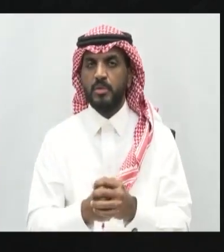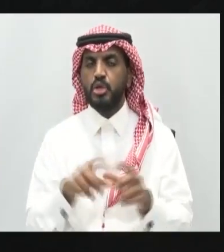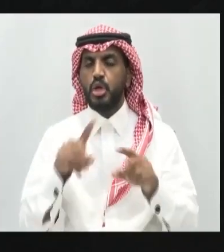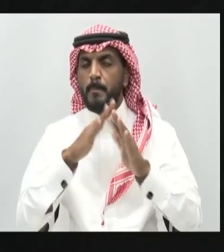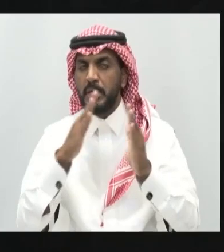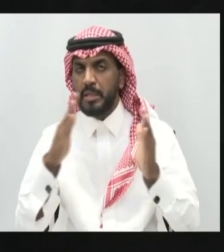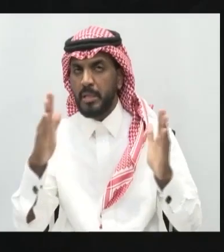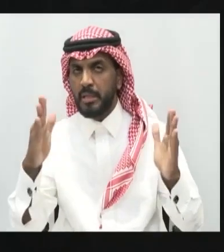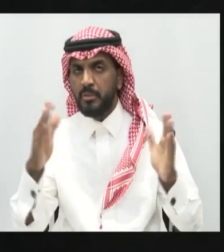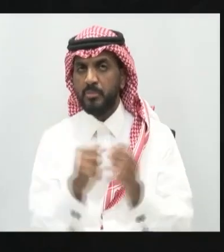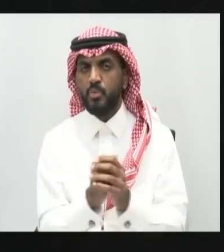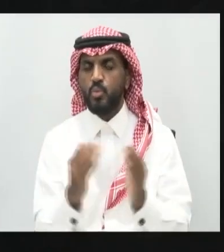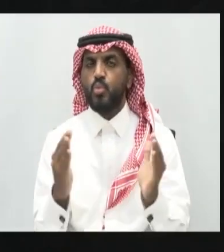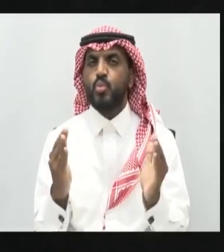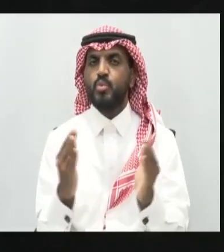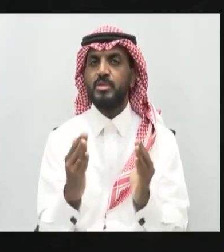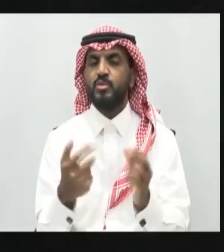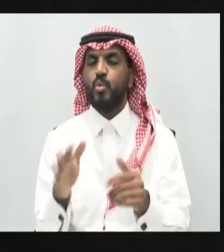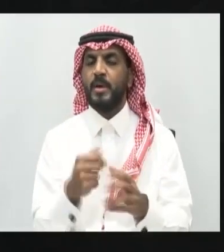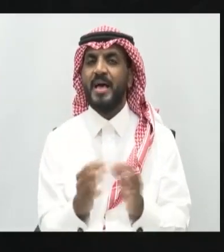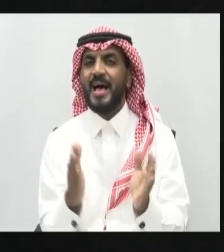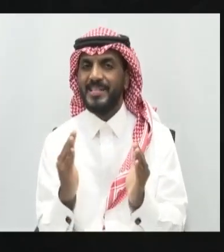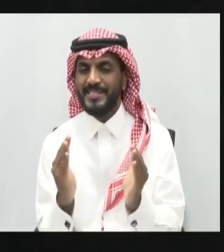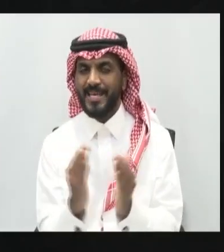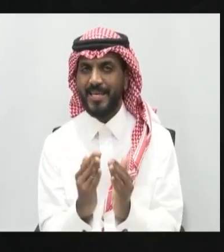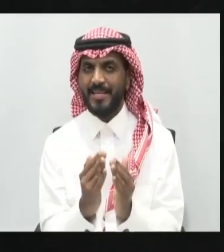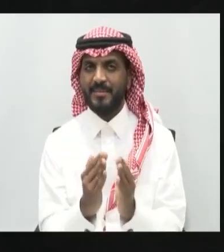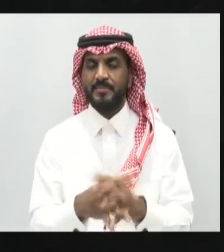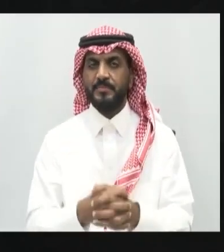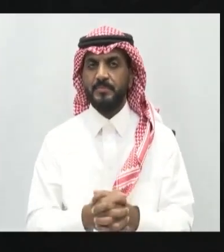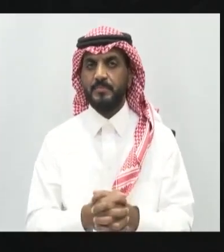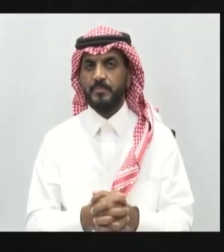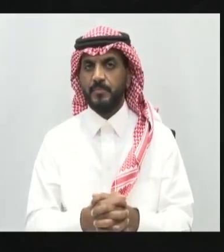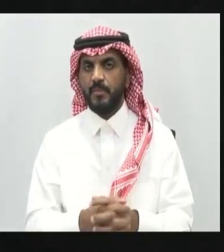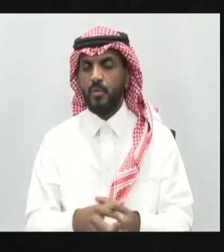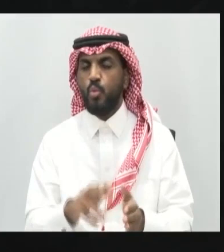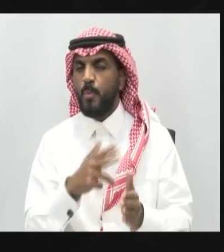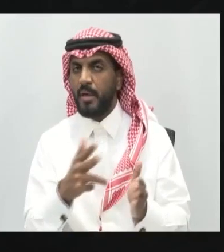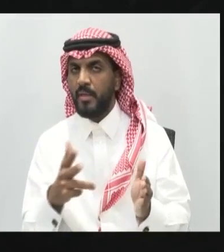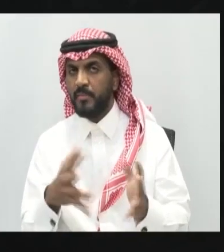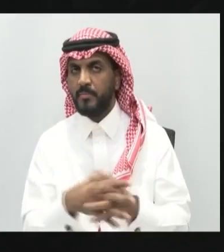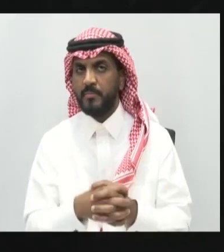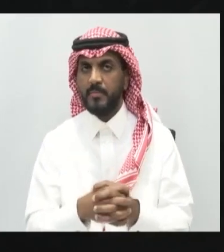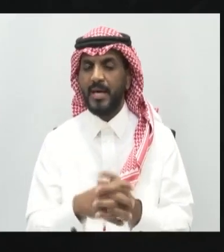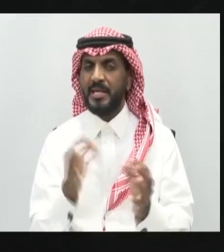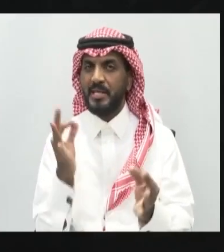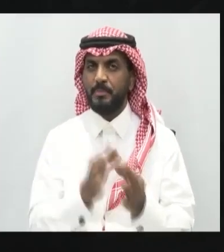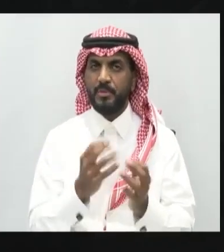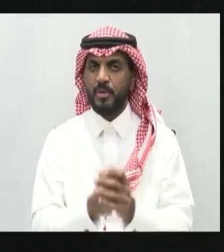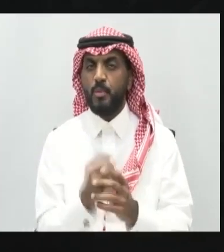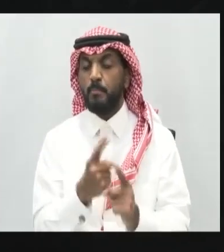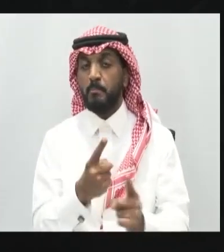كبير بعض حجمها متوسط بعض حجمها صغير بعضها قريبه